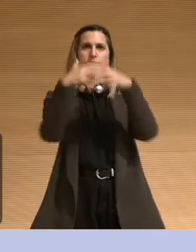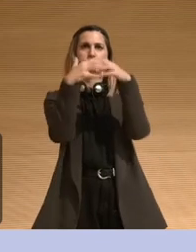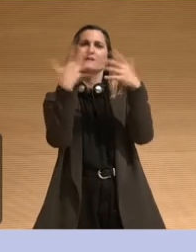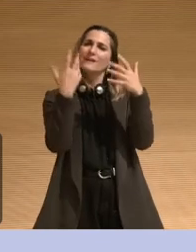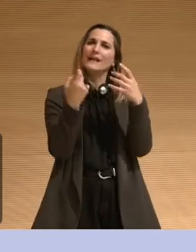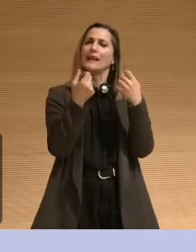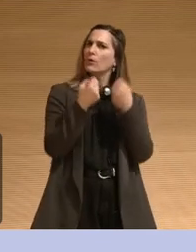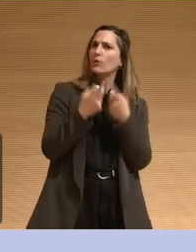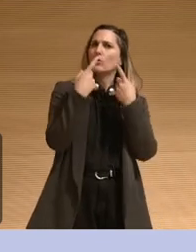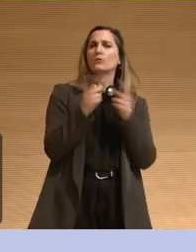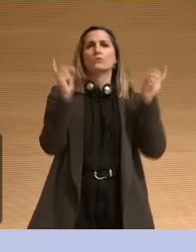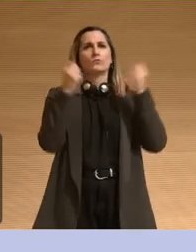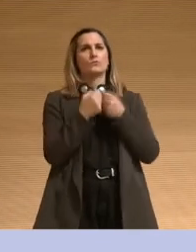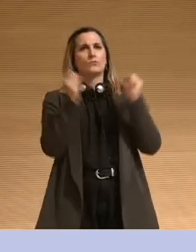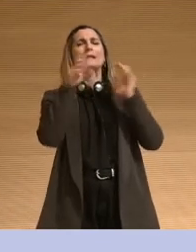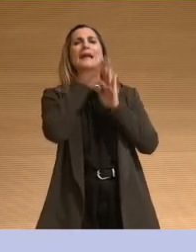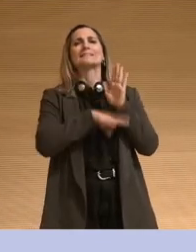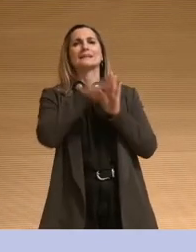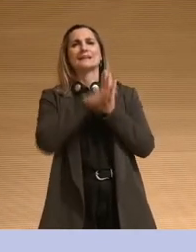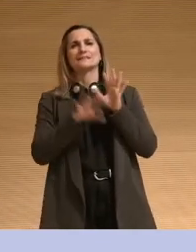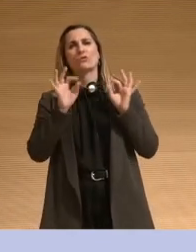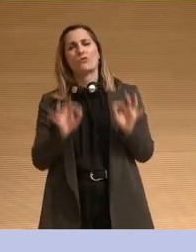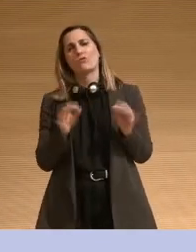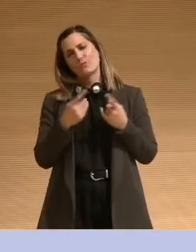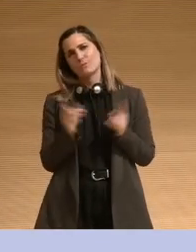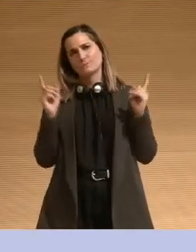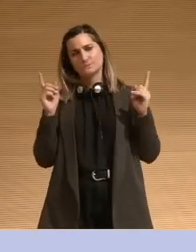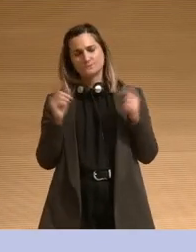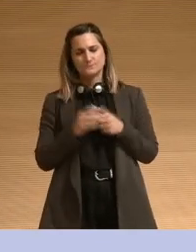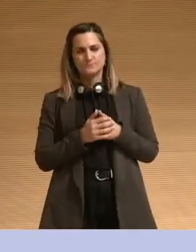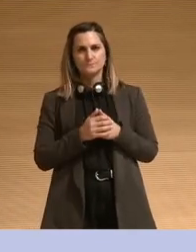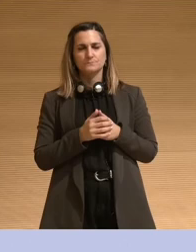από το ιδρυτικό του καταστατικό. Είναι...